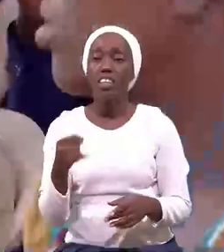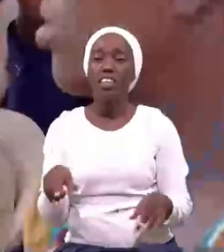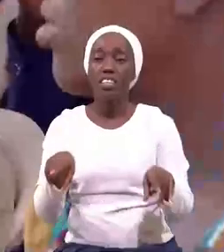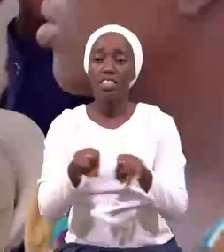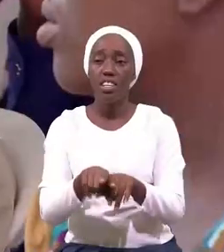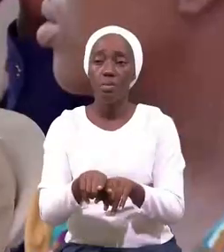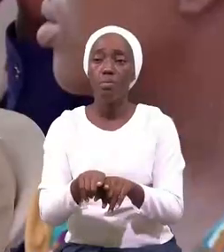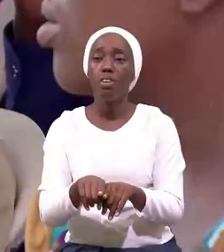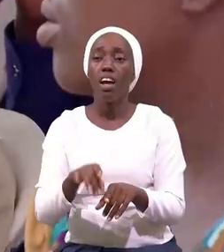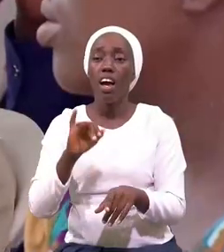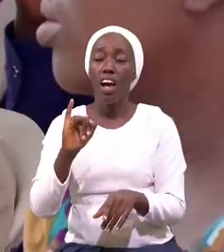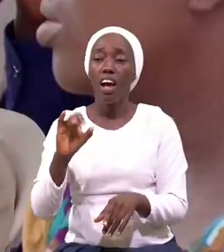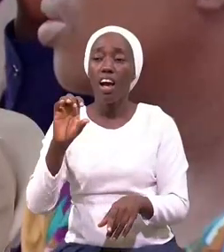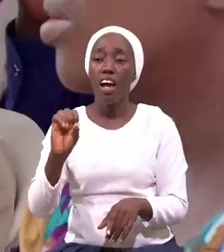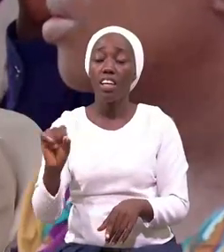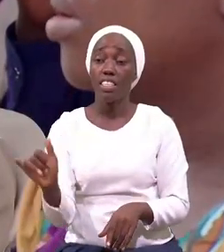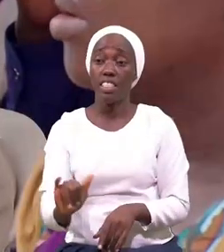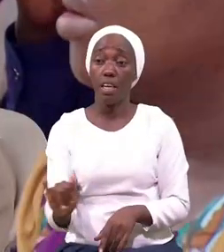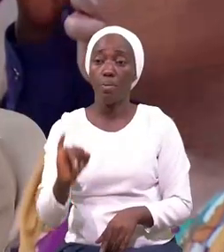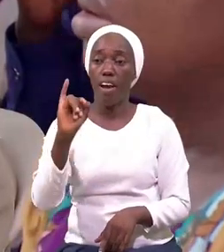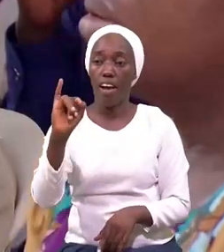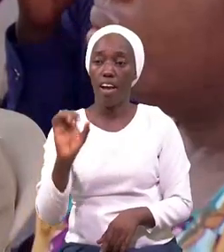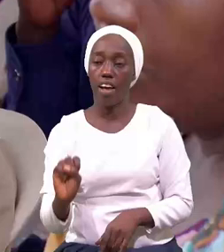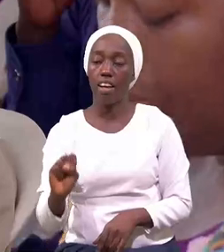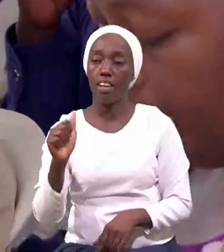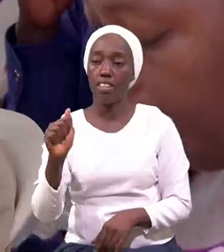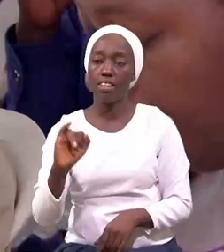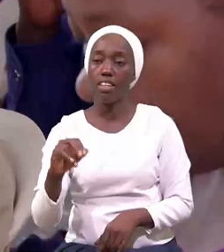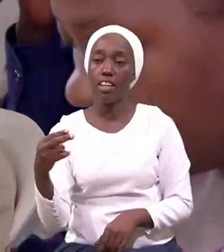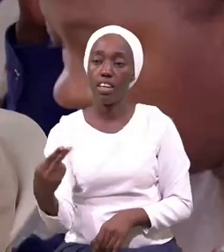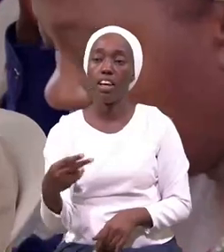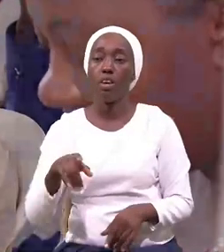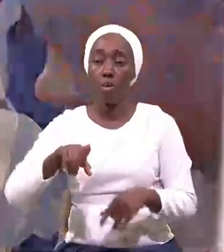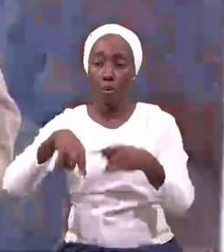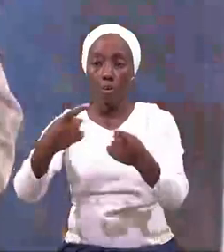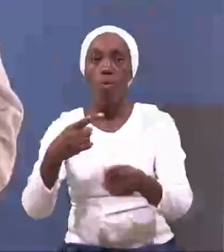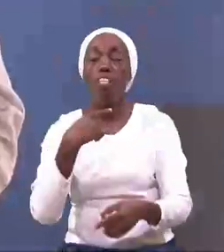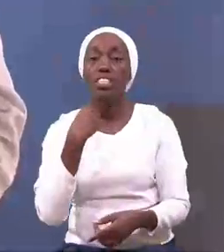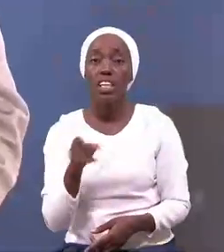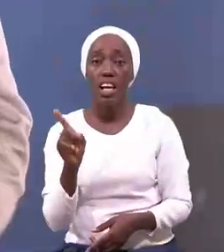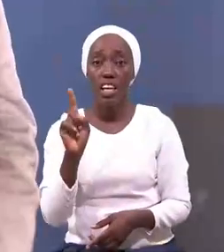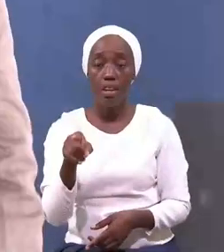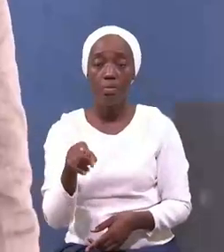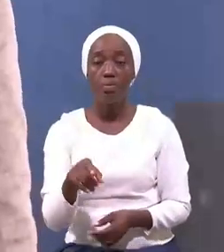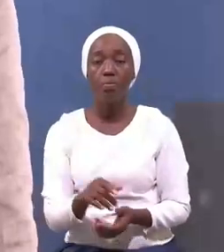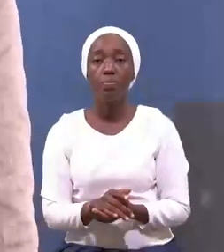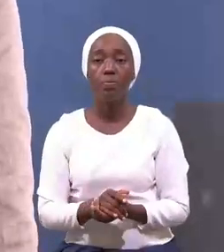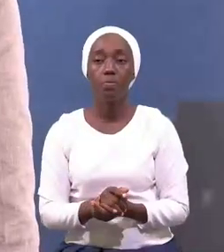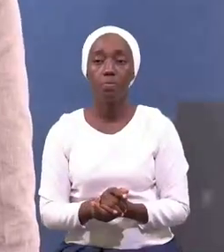Et Dieu a envoyé le même Esaïe pour dire, retourne lui dire, il n'a pas encore